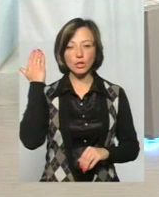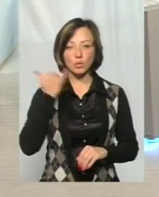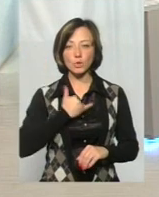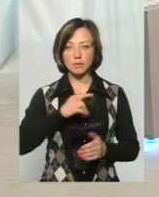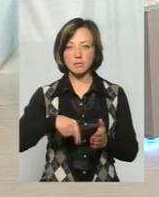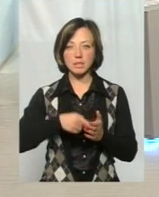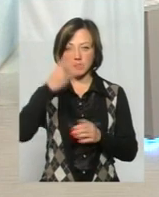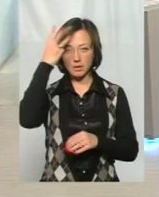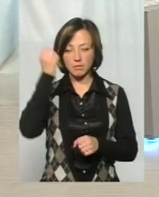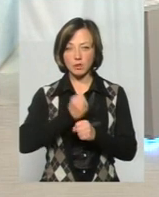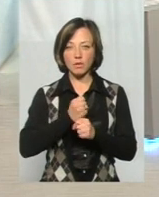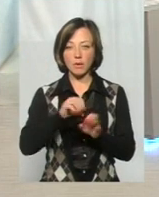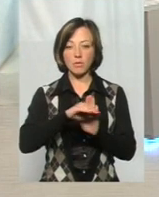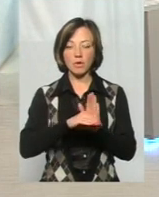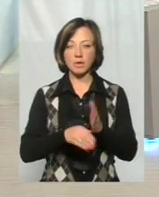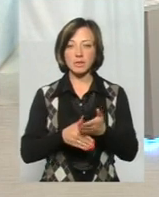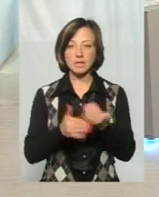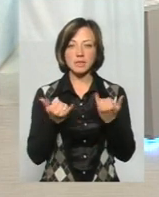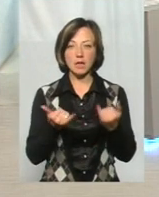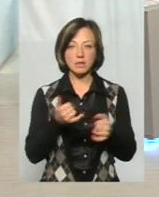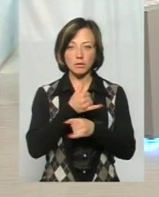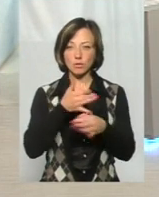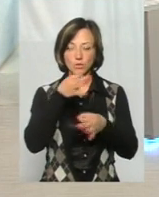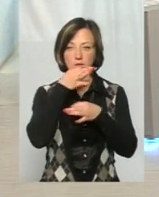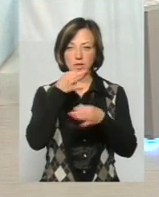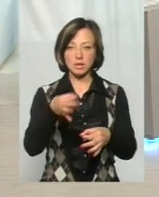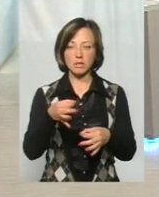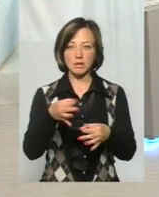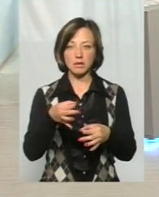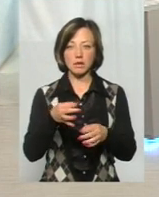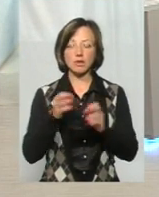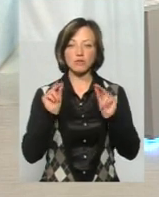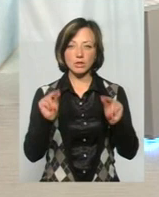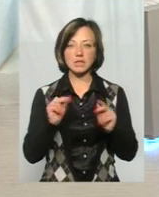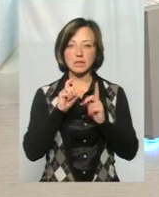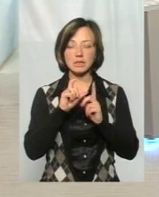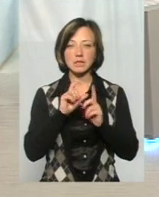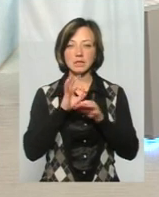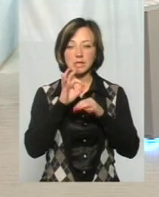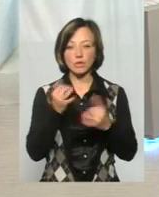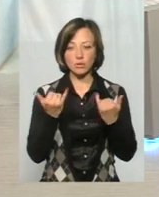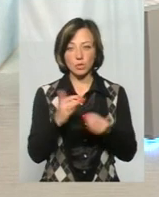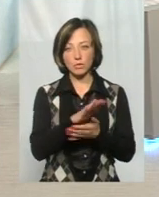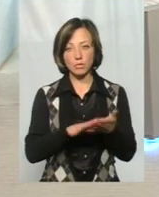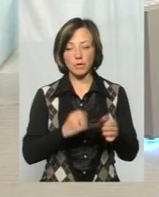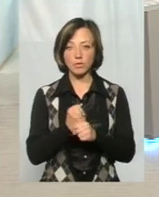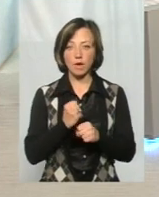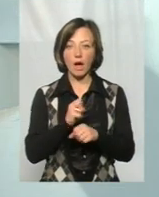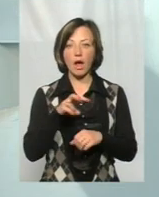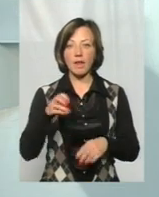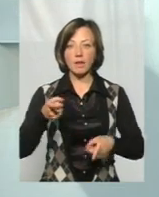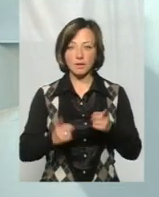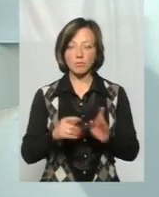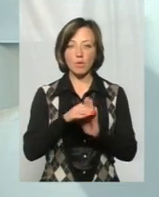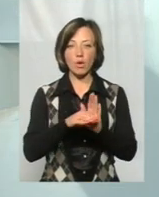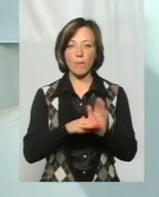Хмельницькому працювала програма по допомозі. Зараз я не можу вам так відверто сказати, чи вона ще станом на сьогодні працює, але дійсно